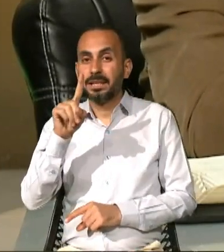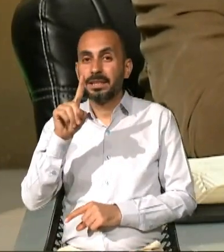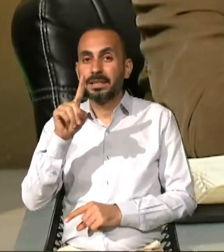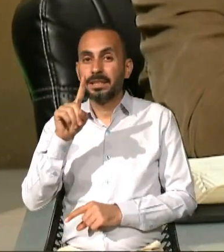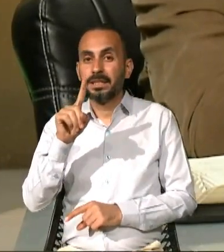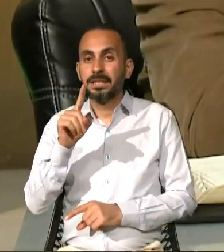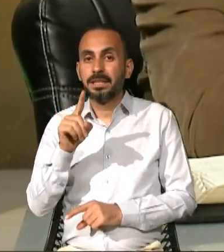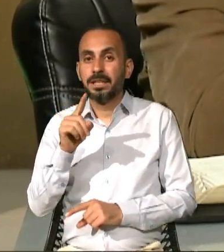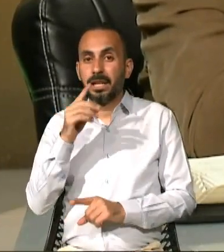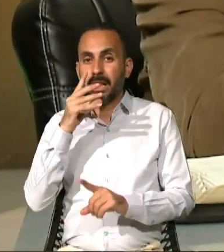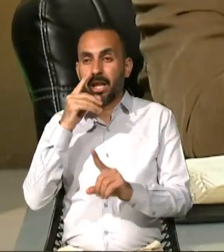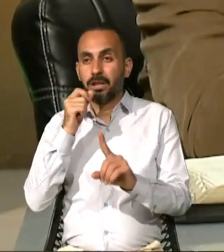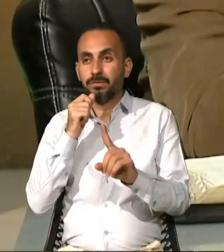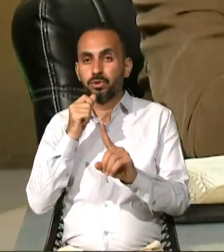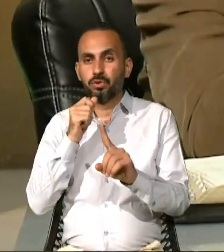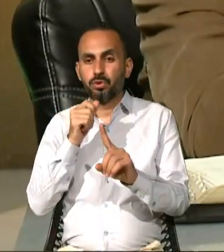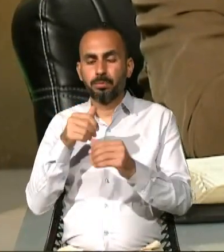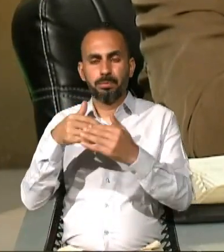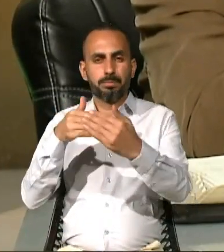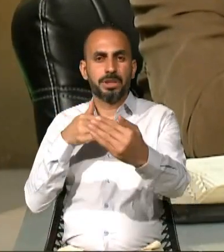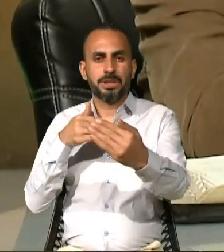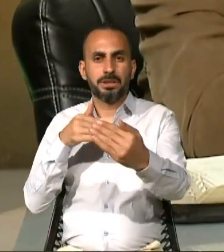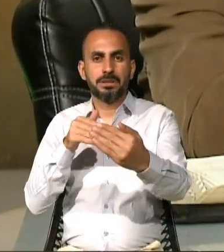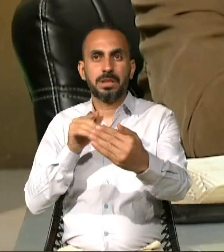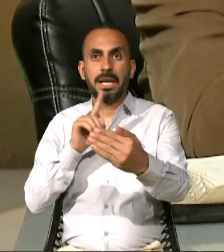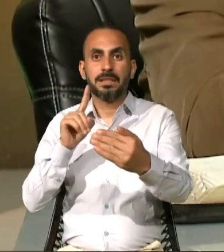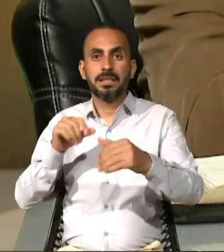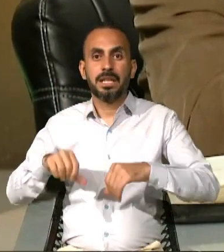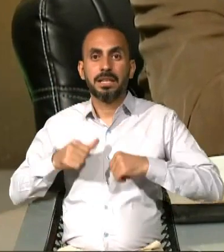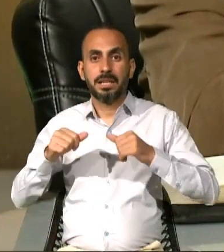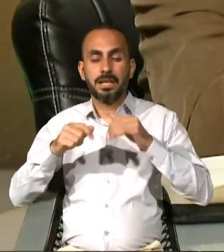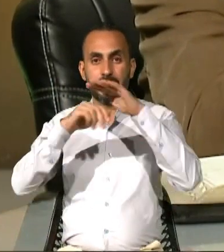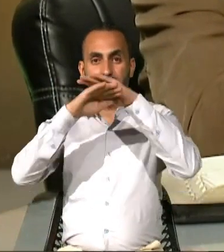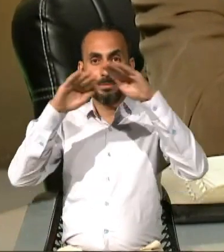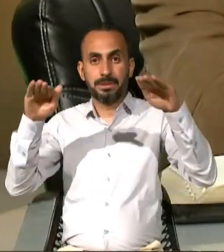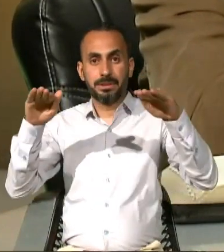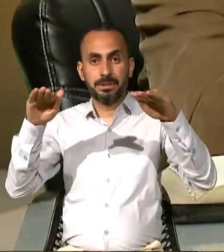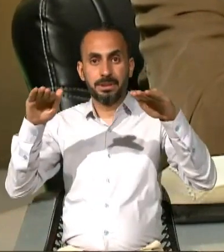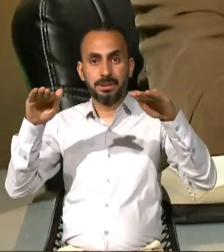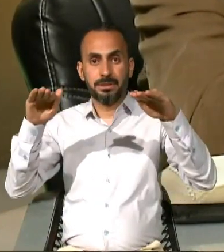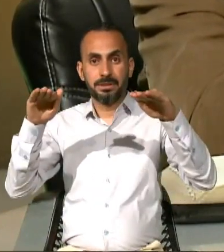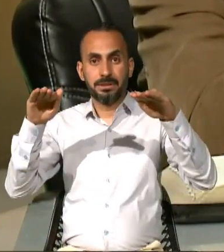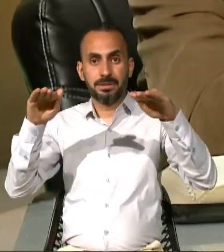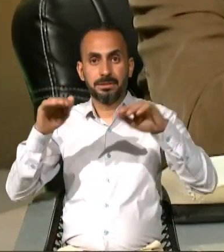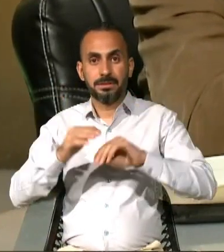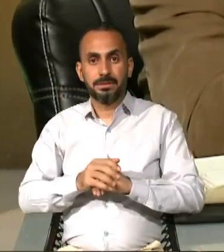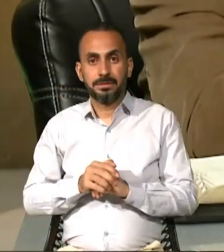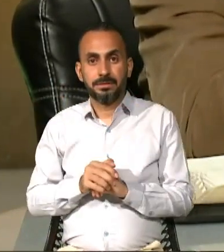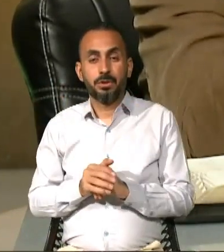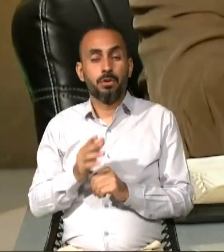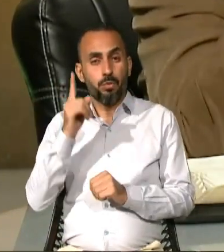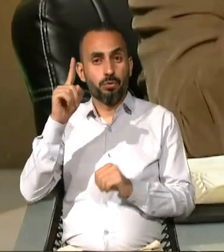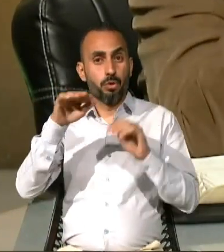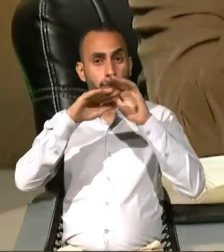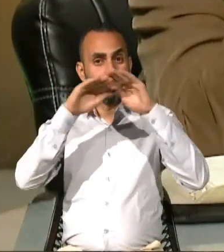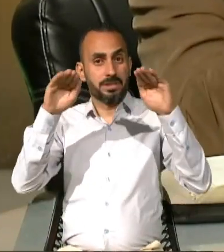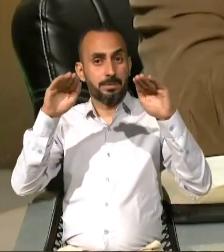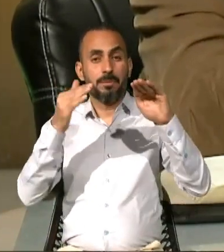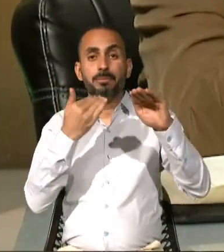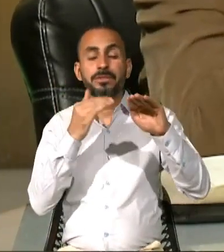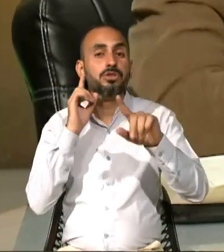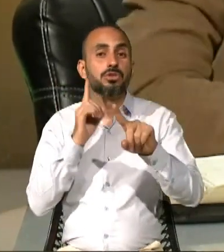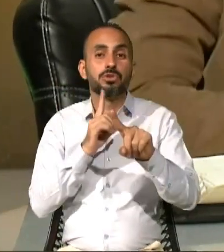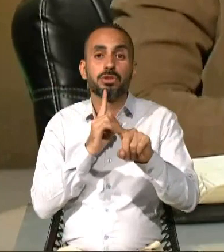ومن الابديه، وخبر اروع وألف في المية أنهم في الأبدية مش هيبقوا لا فاقد السمع ولا